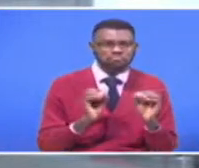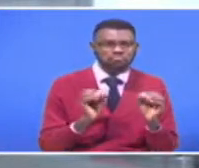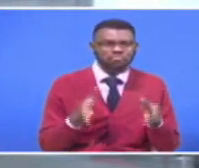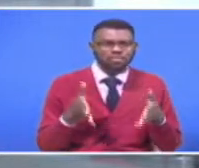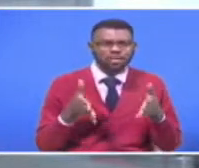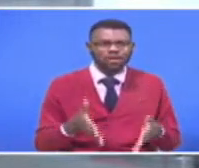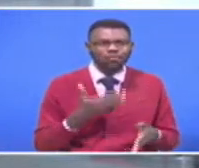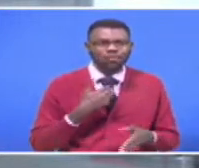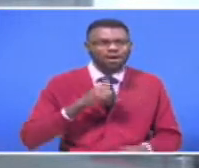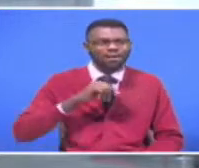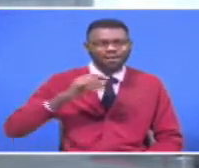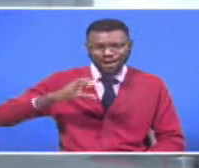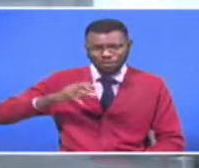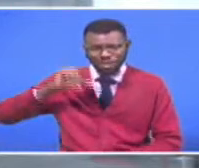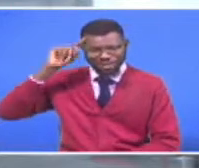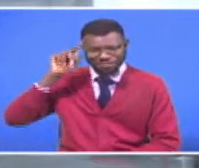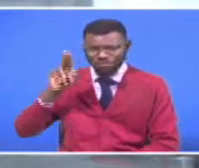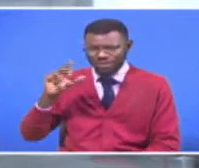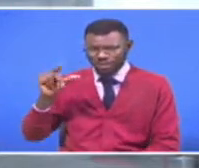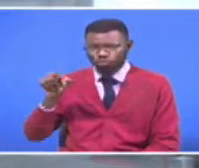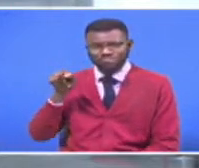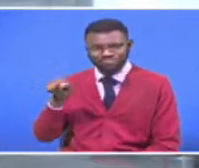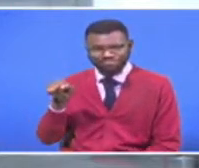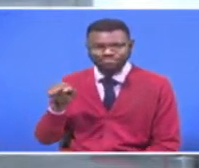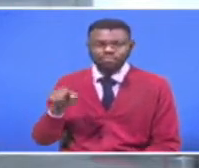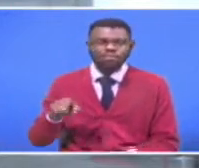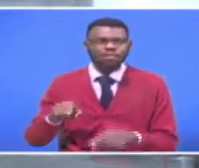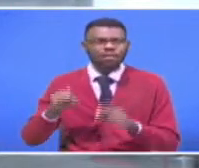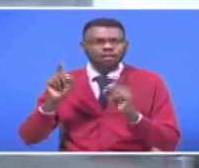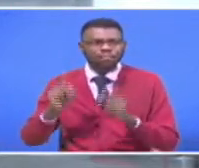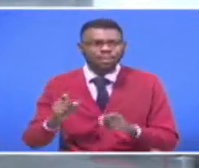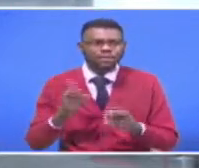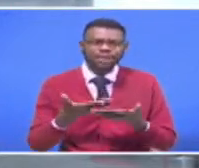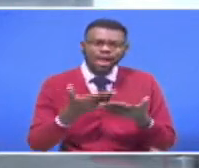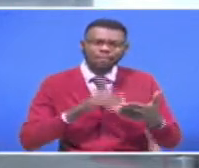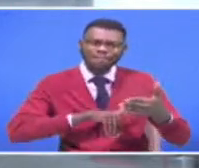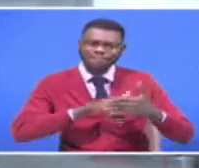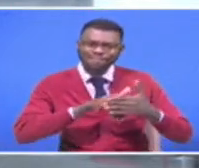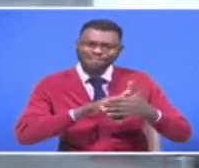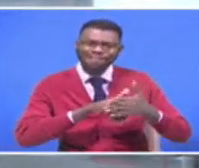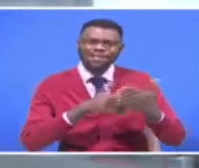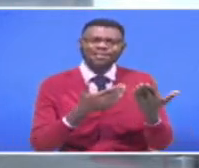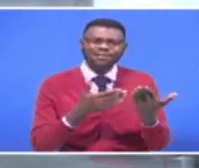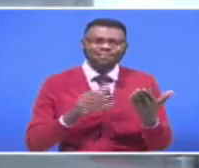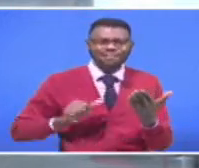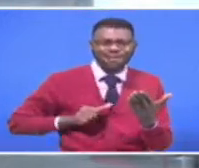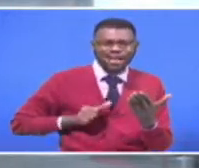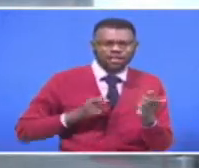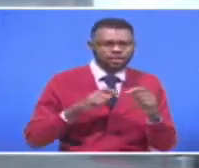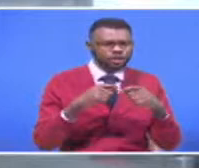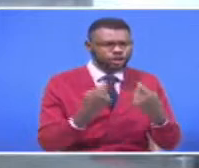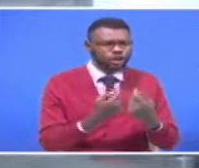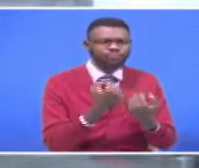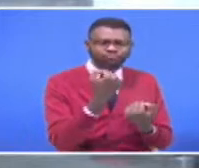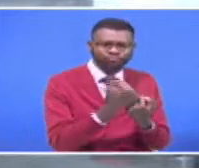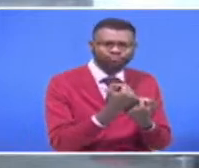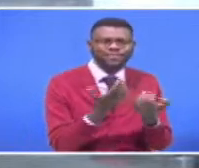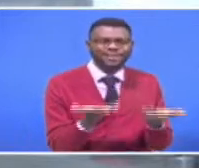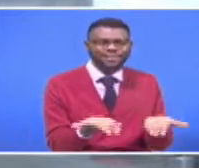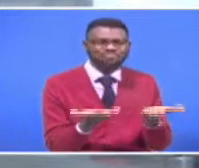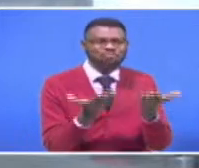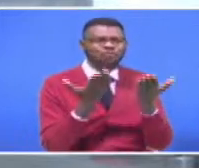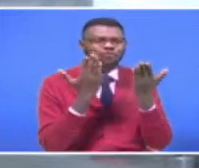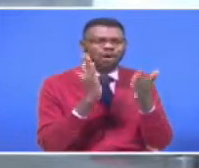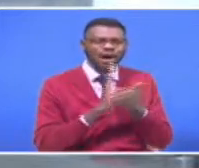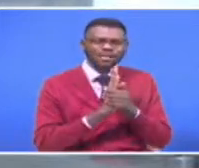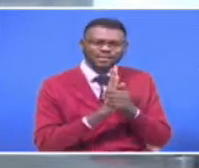wanaitaka serikali ya kaunti ya Uasin-Gishu kuhakikisha kuwa soka ya kinadada inapigwa jeki kama ilivyo kwa wanariadha ili kusaidia